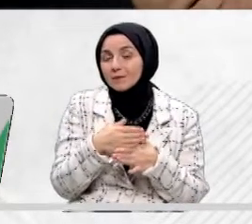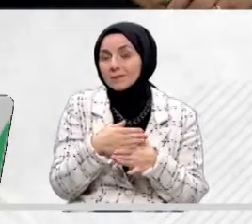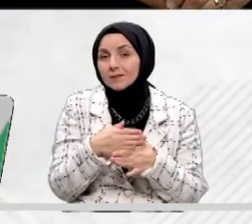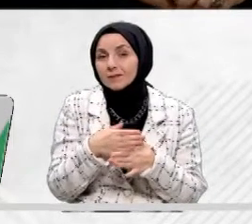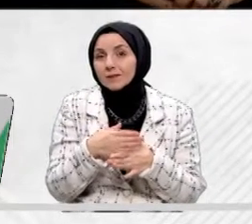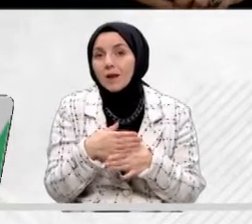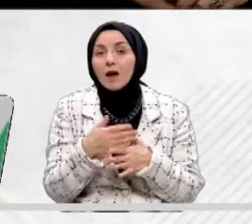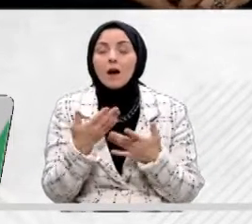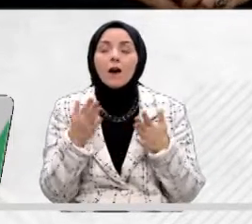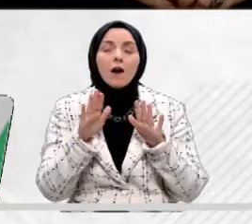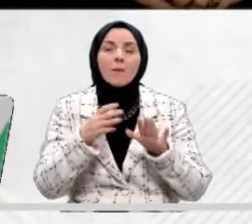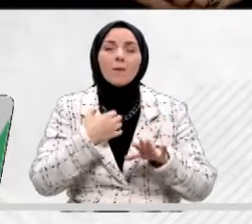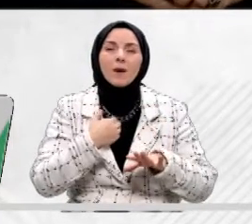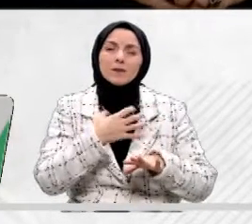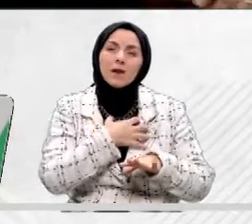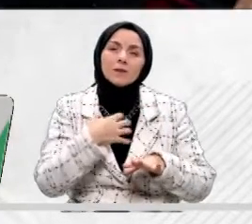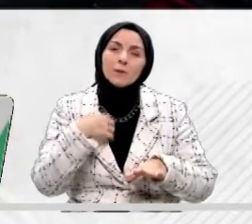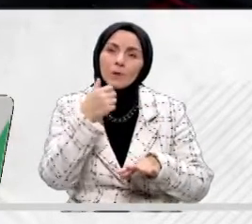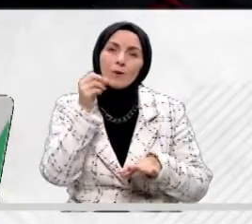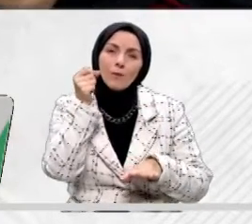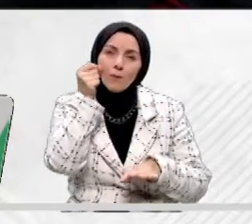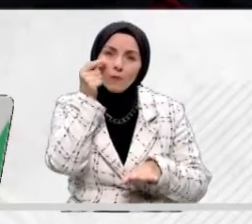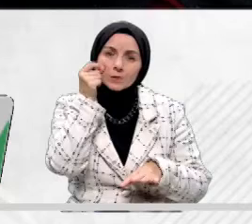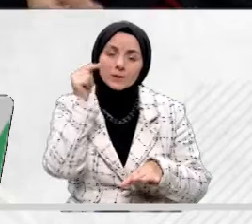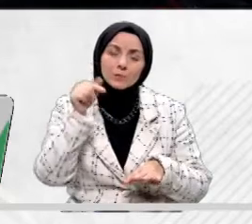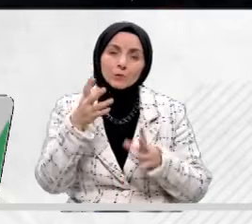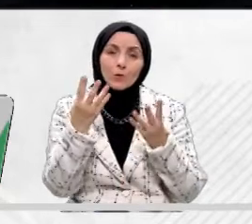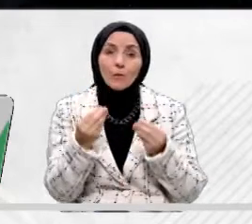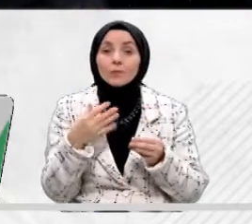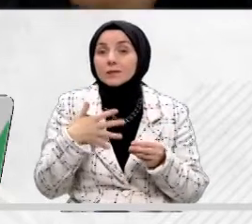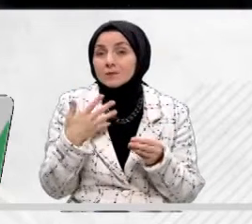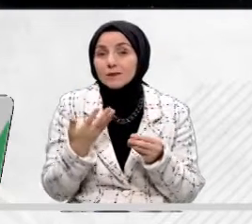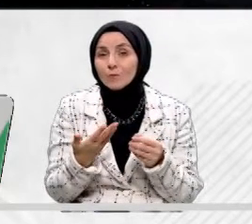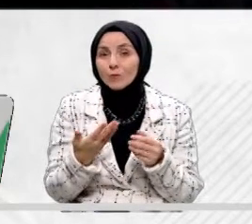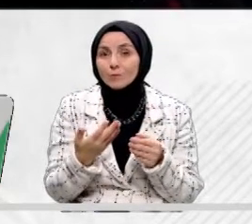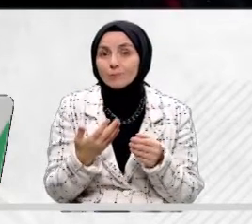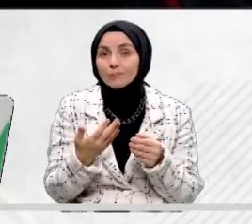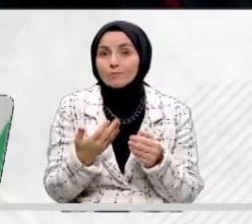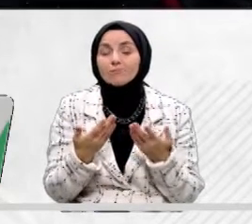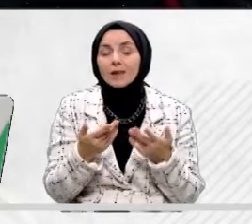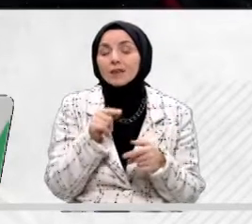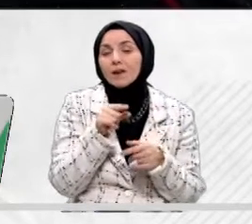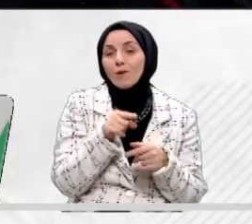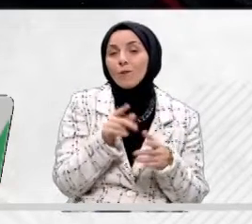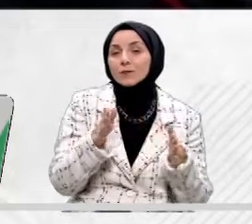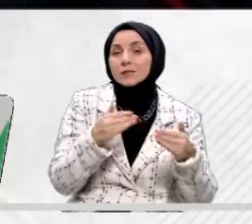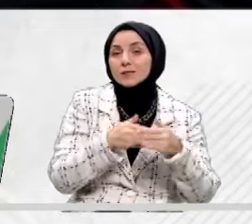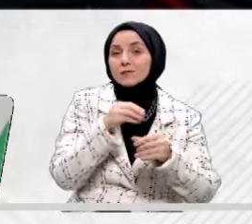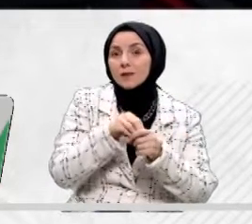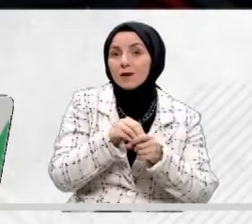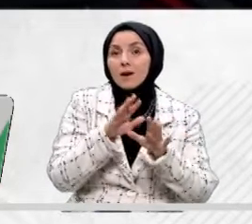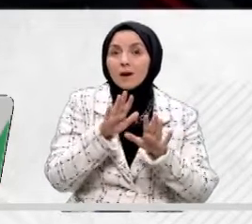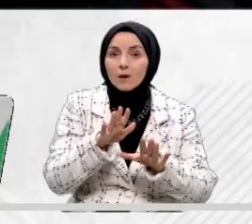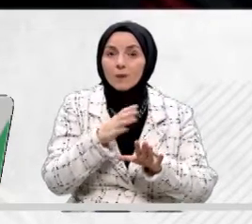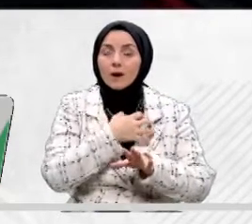ama ben annemi özledim Burada olmak istemiyorum fizik anlamda zihinsel anlamda oradayım ama duygu yaşam olarak burada